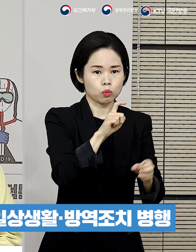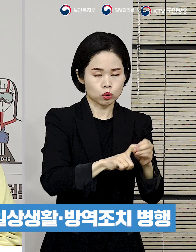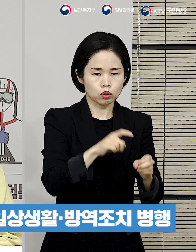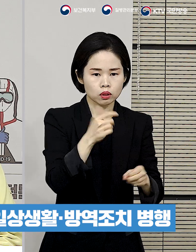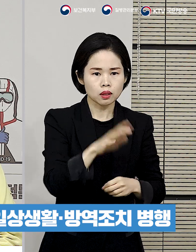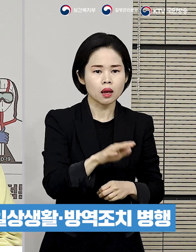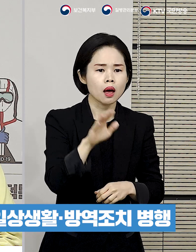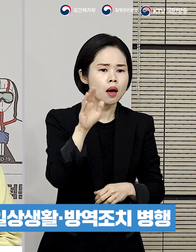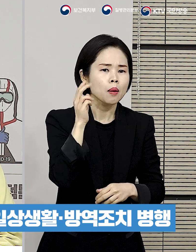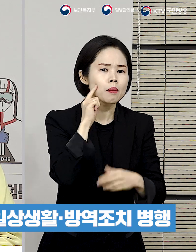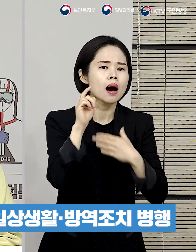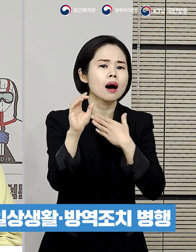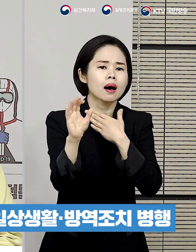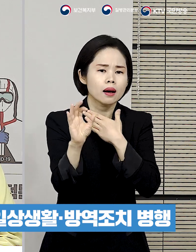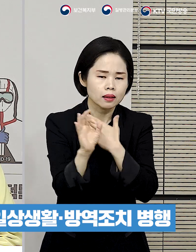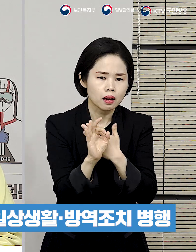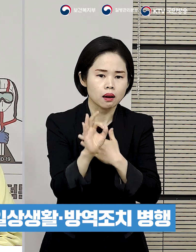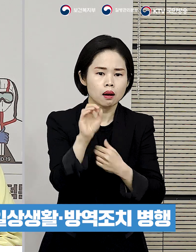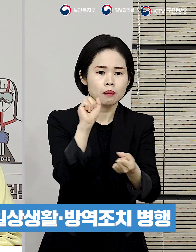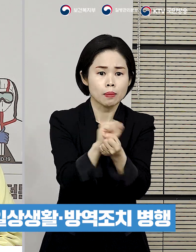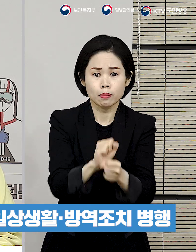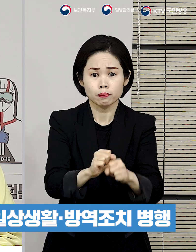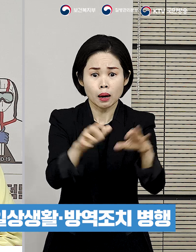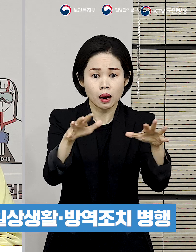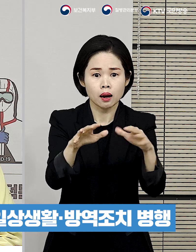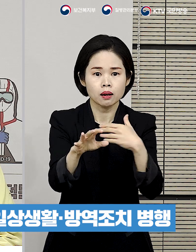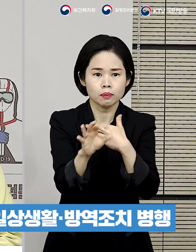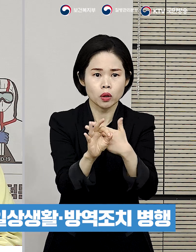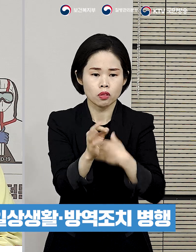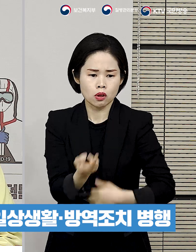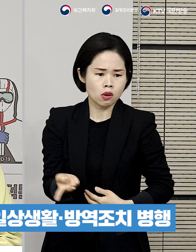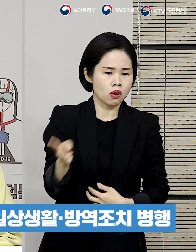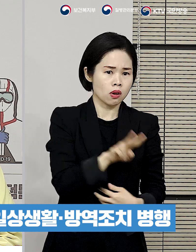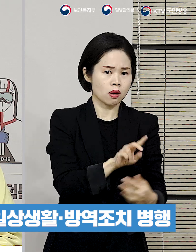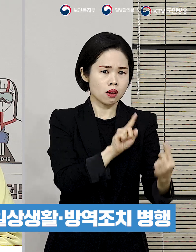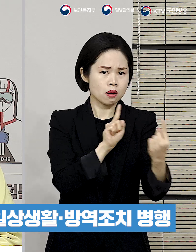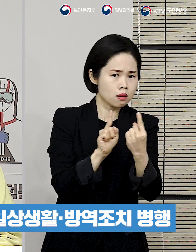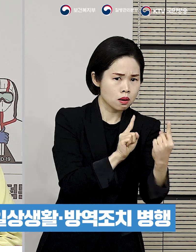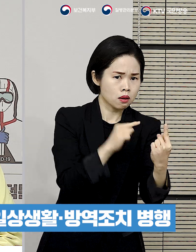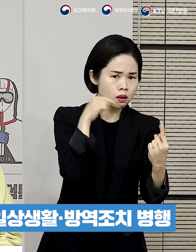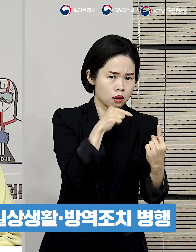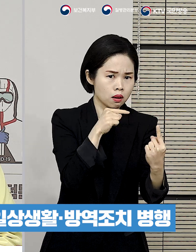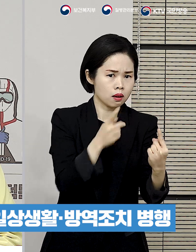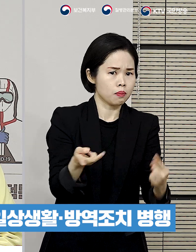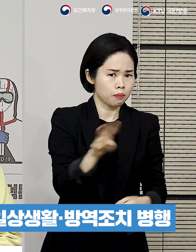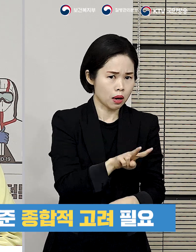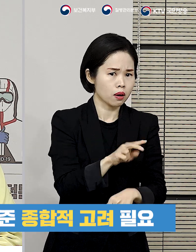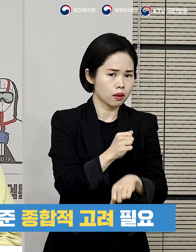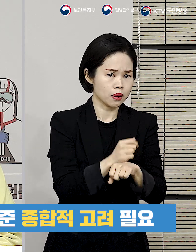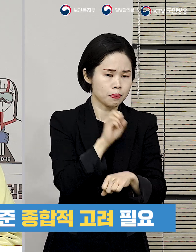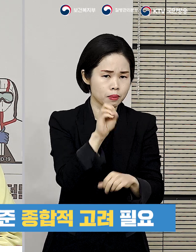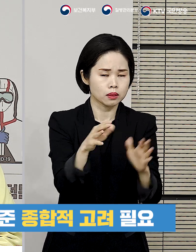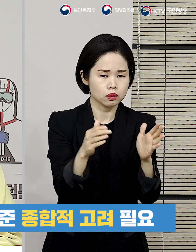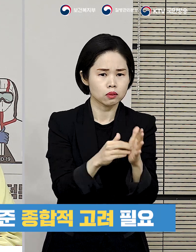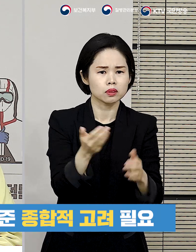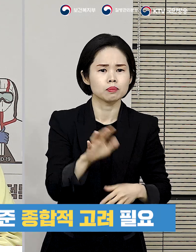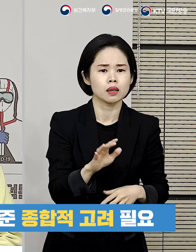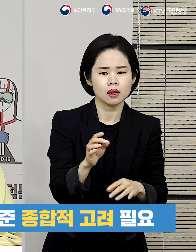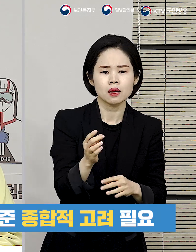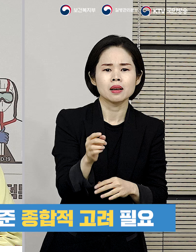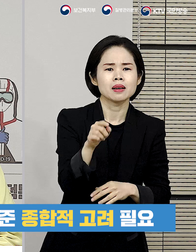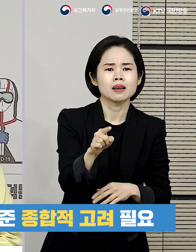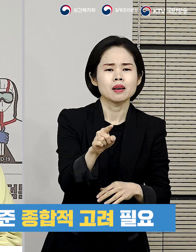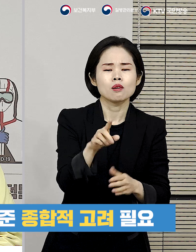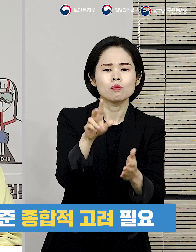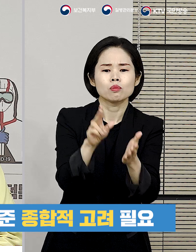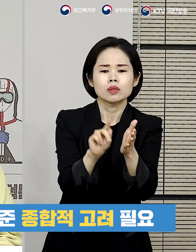정도로 감염이 다시 확산되기 시작하면 언제든지 사회적 거리두기로 돌아갈 수 있다고 말씀드렸습니다. 그리고 그 기준은 한 개의 사건에